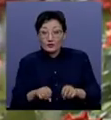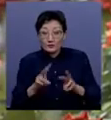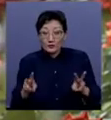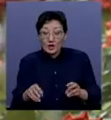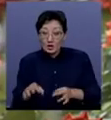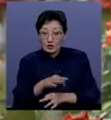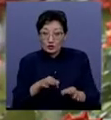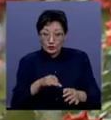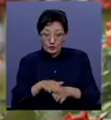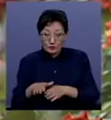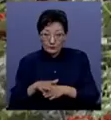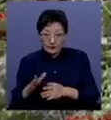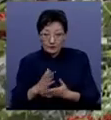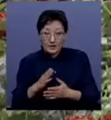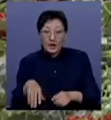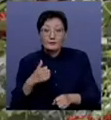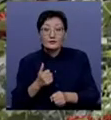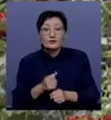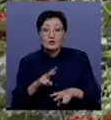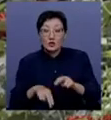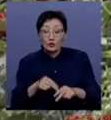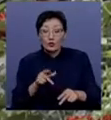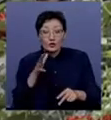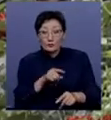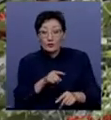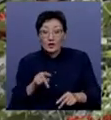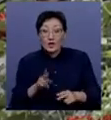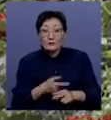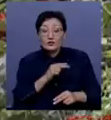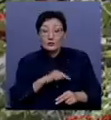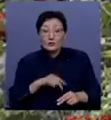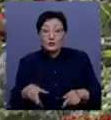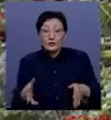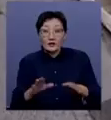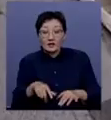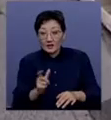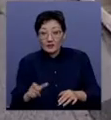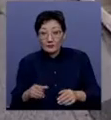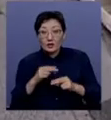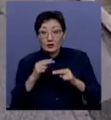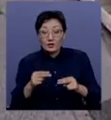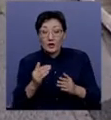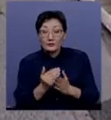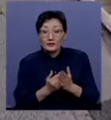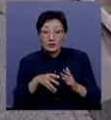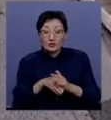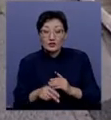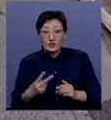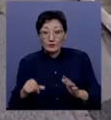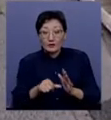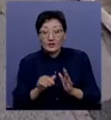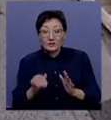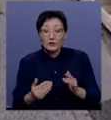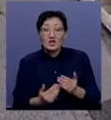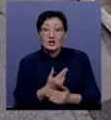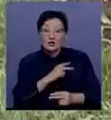инфрақұрылымдық жоба жүзеге асады. Ал бастысы құрылыс барысында жұмыссыз жастарға басымдық беріледі. Бағдарлама аясында 26 мың